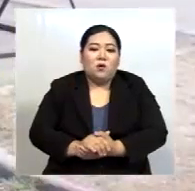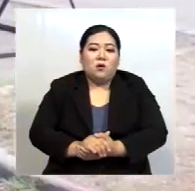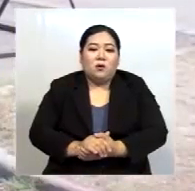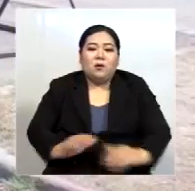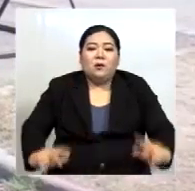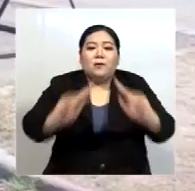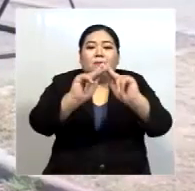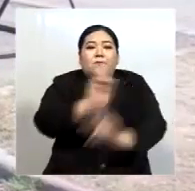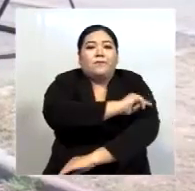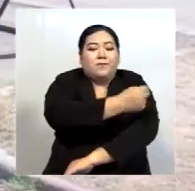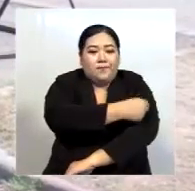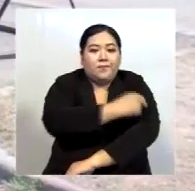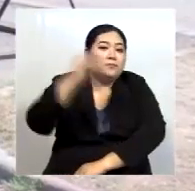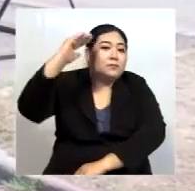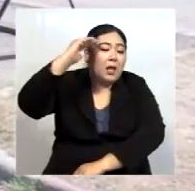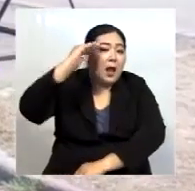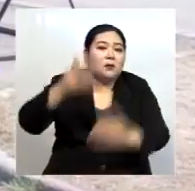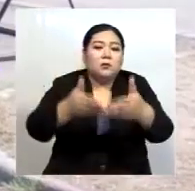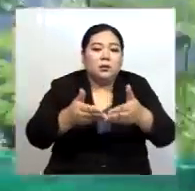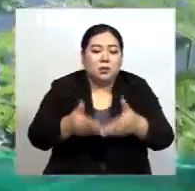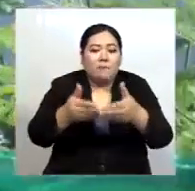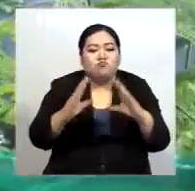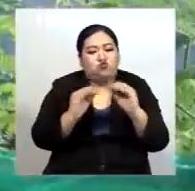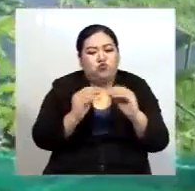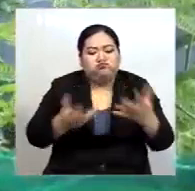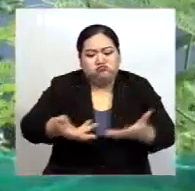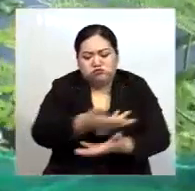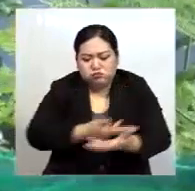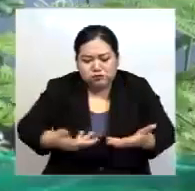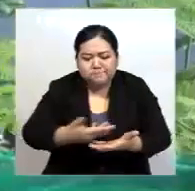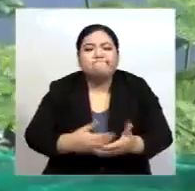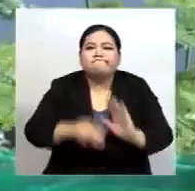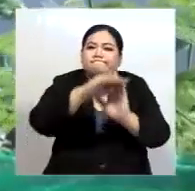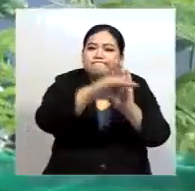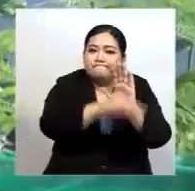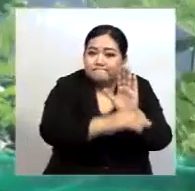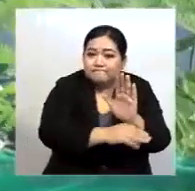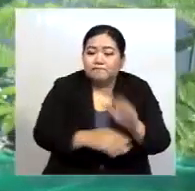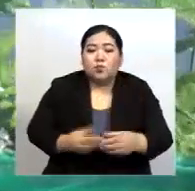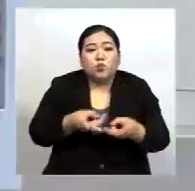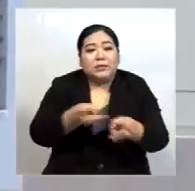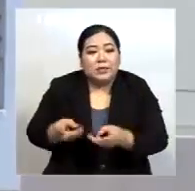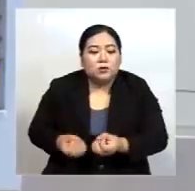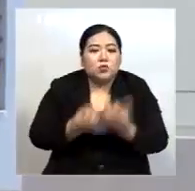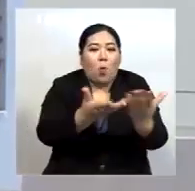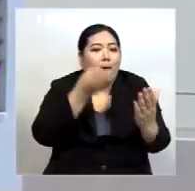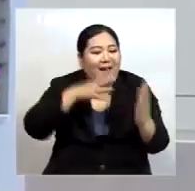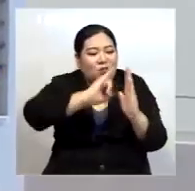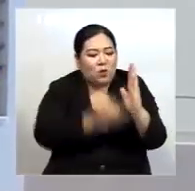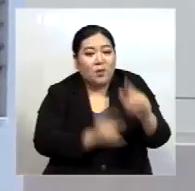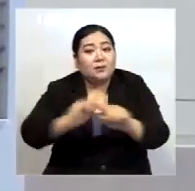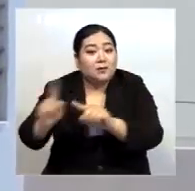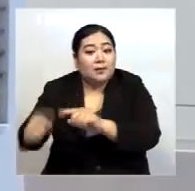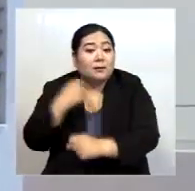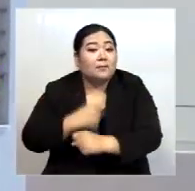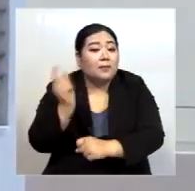ที่กระทรวงสาธารณสุขแล้วก็ทหารเรือได้มีการประชุมก็ได้มีการระบุถึงกระบวนการส่งตัวซึ่งจะส่งตัวในวันพรุ่งนี้วันที่